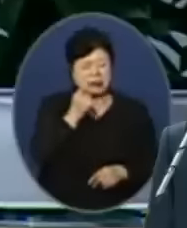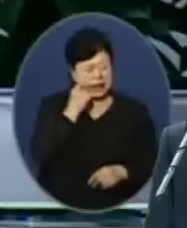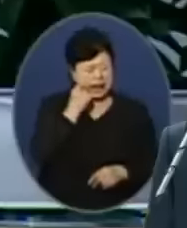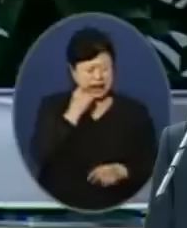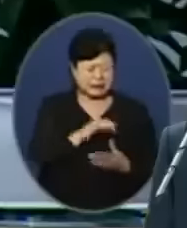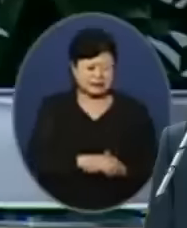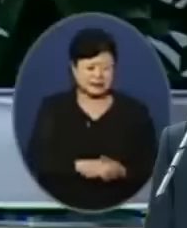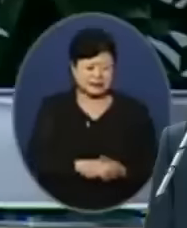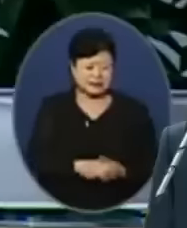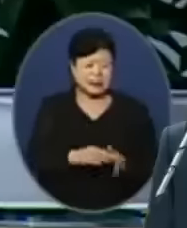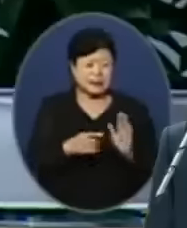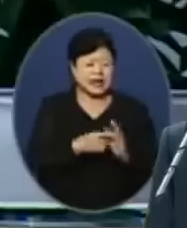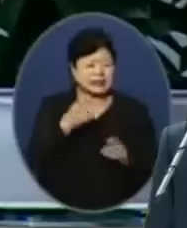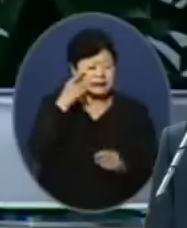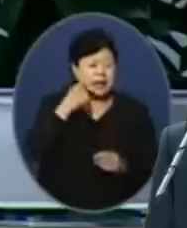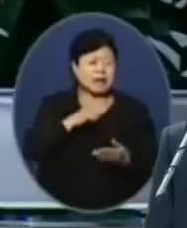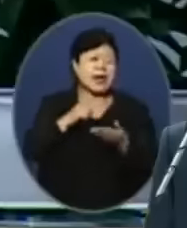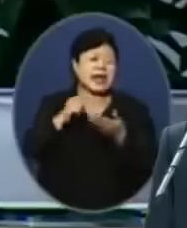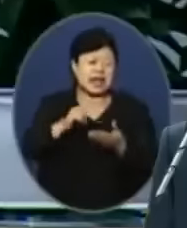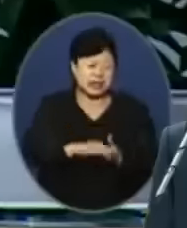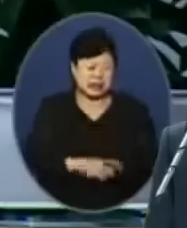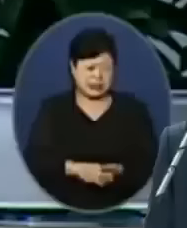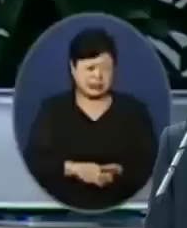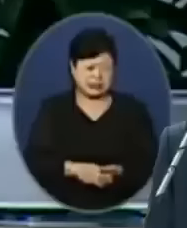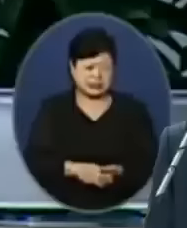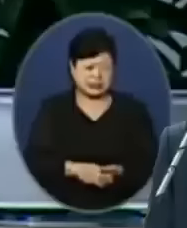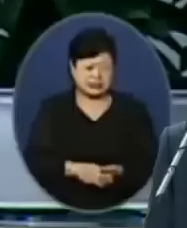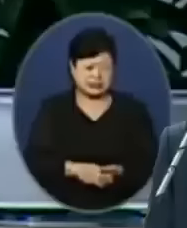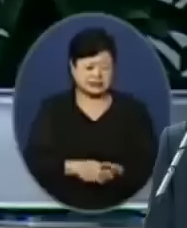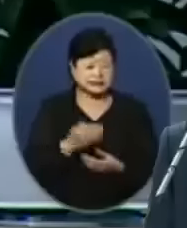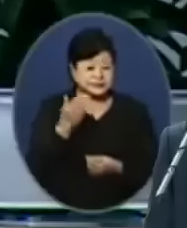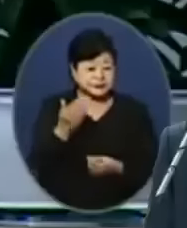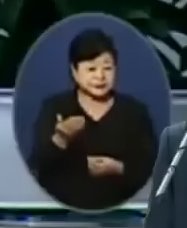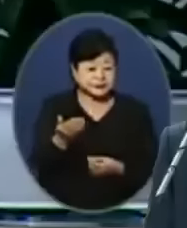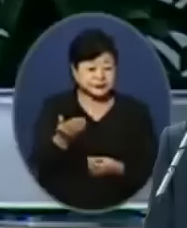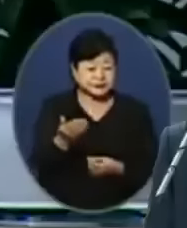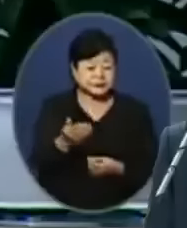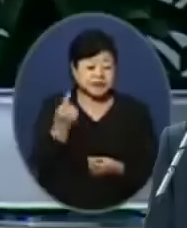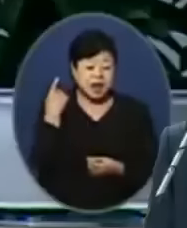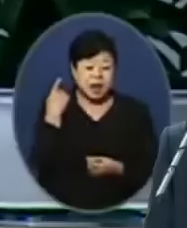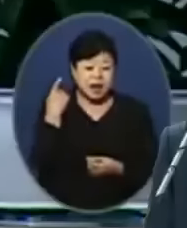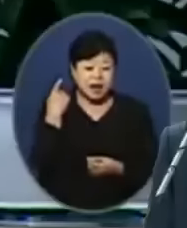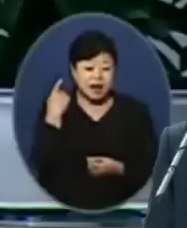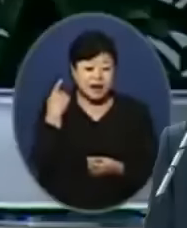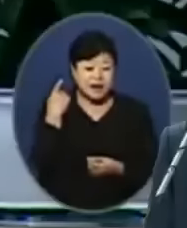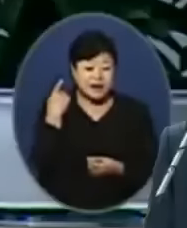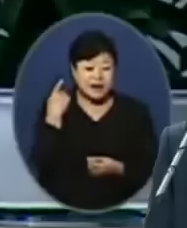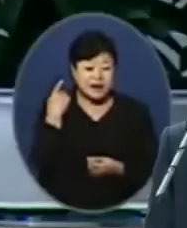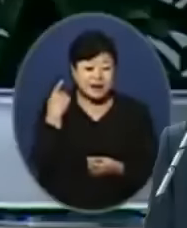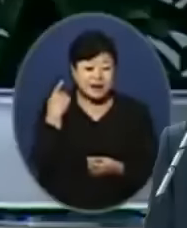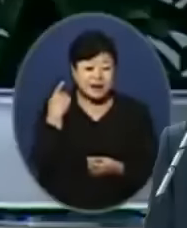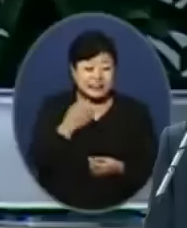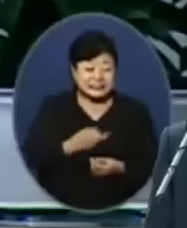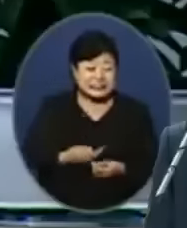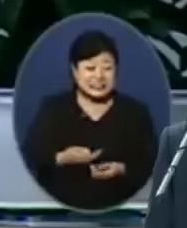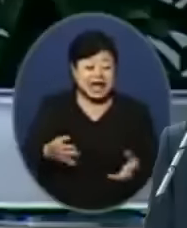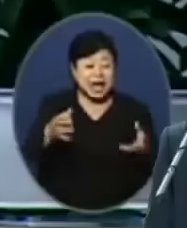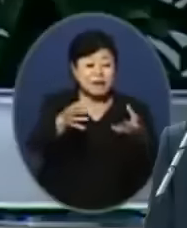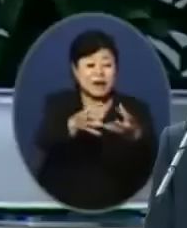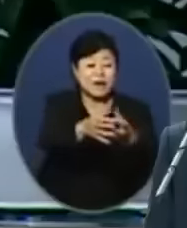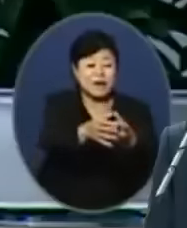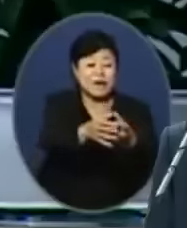없다, 부정적인 말을 하는 것입니다. 제가 어제 우리 제자들을 모아놓고